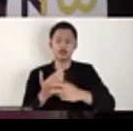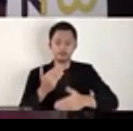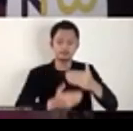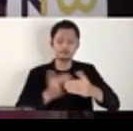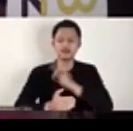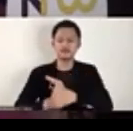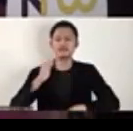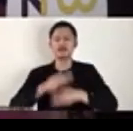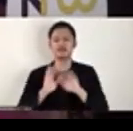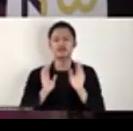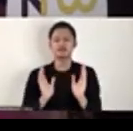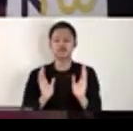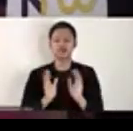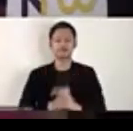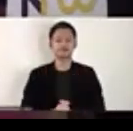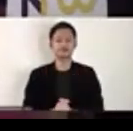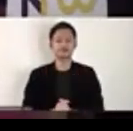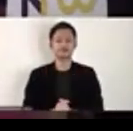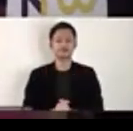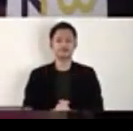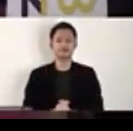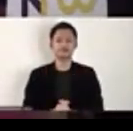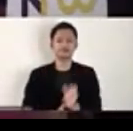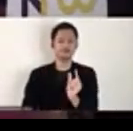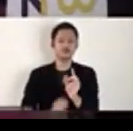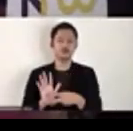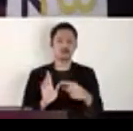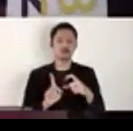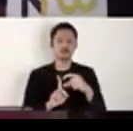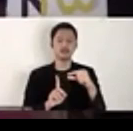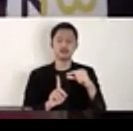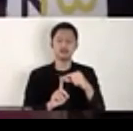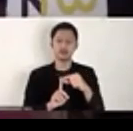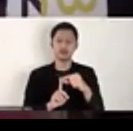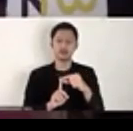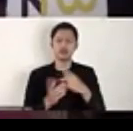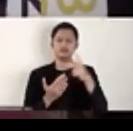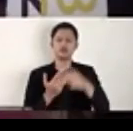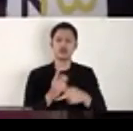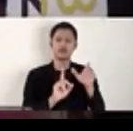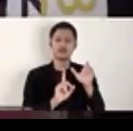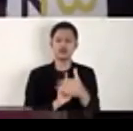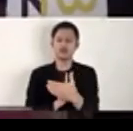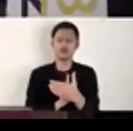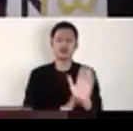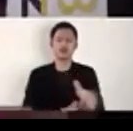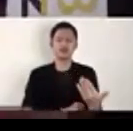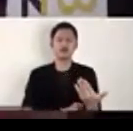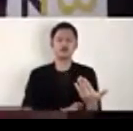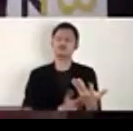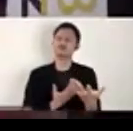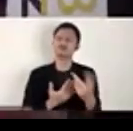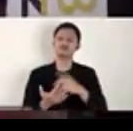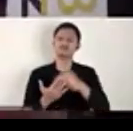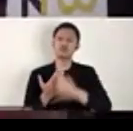juga kemudian dengan UNDP sendiri dalam protect Project yang ini sudah masuk tahun kedua project-project